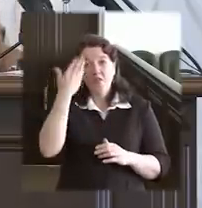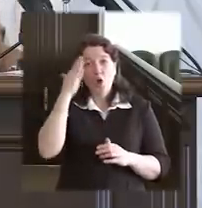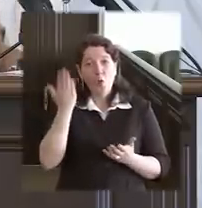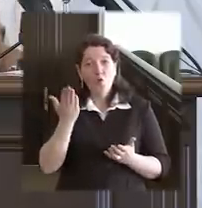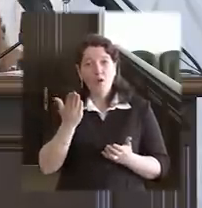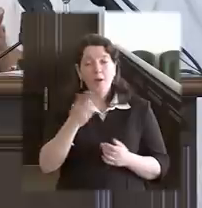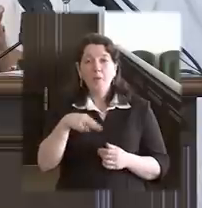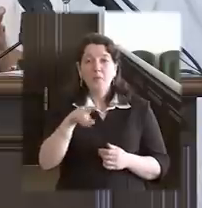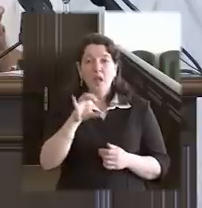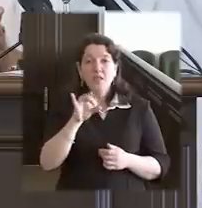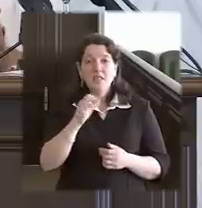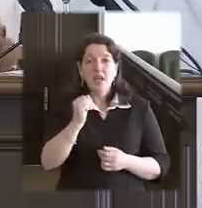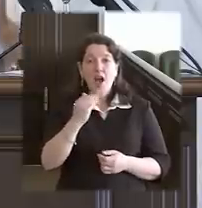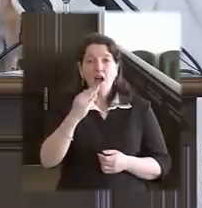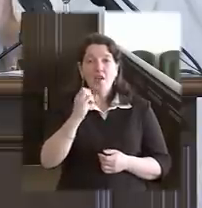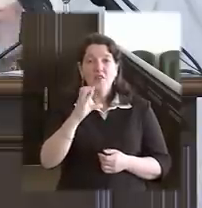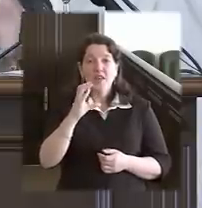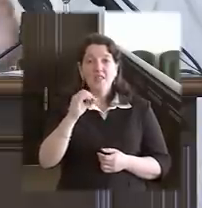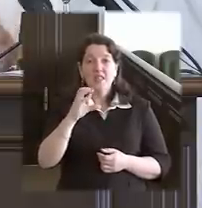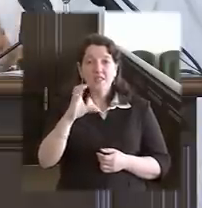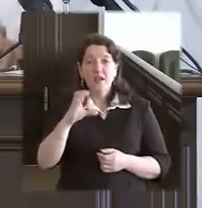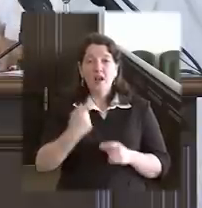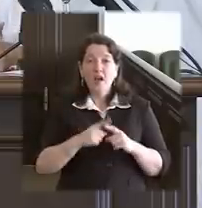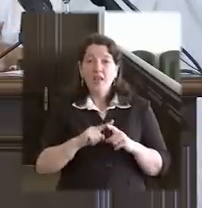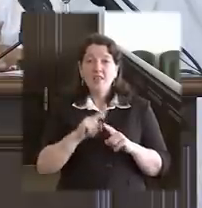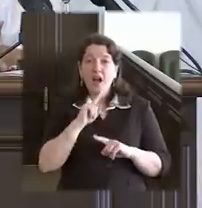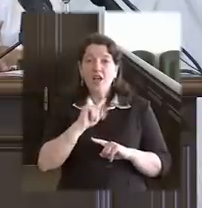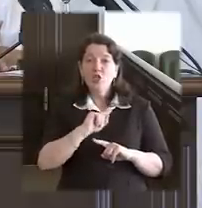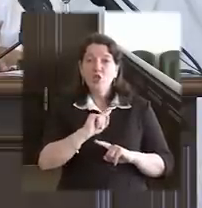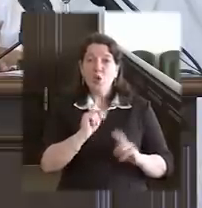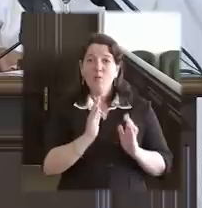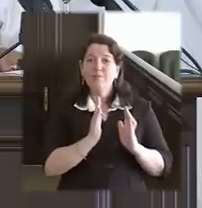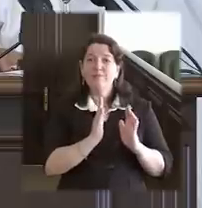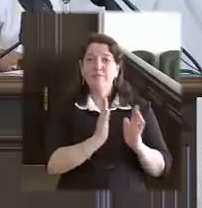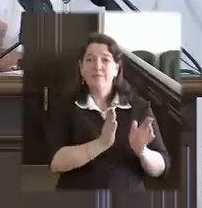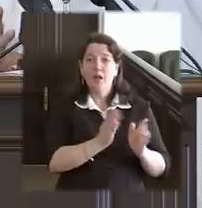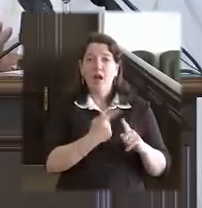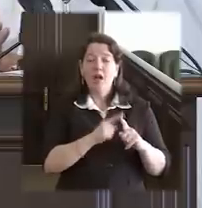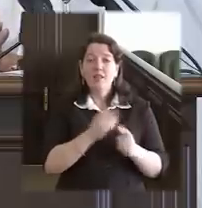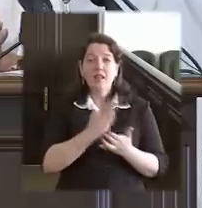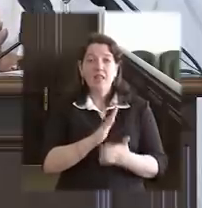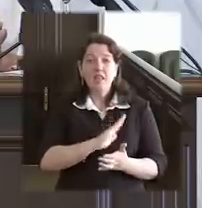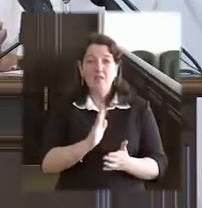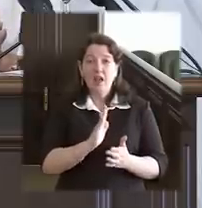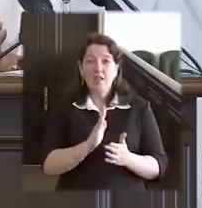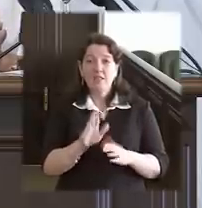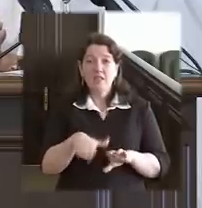зла никому. А диафасис – это уже особая категория, которая не является заповедью.